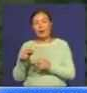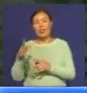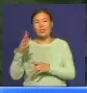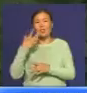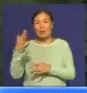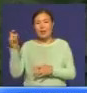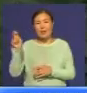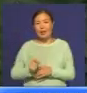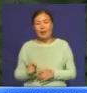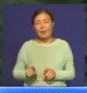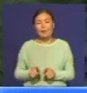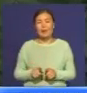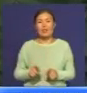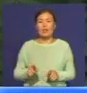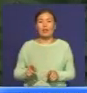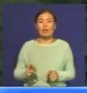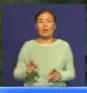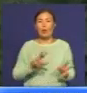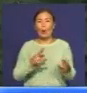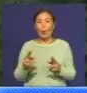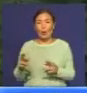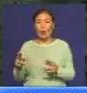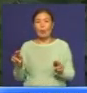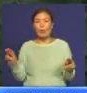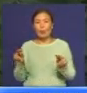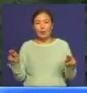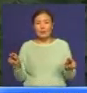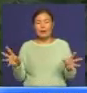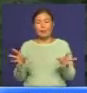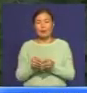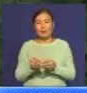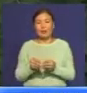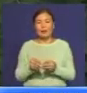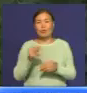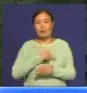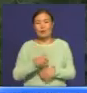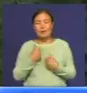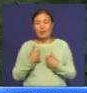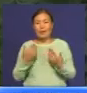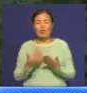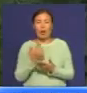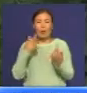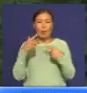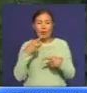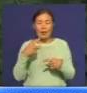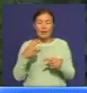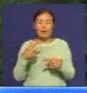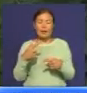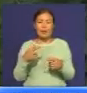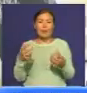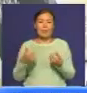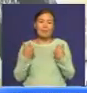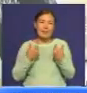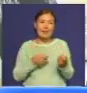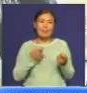келген шетелдік хореографтар бірге жұптасып, жұмыс істеп, жаңа туындыларды осы дүниеге әкеліп